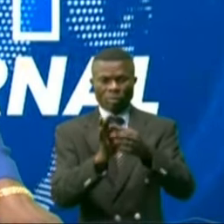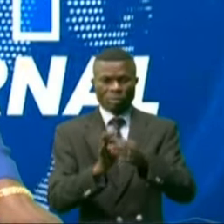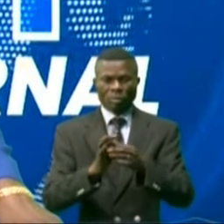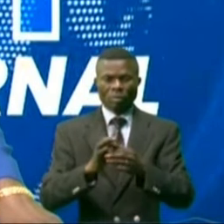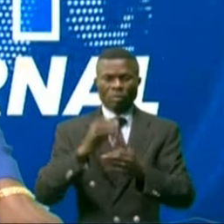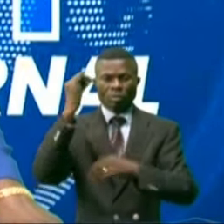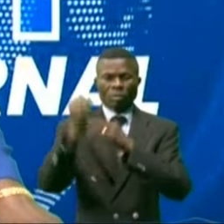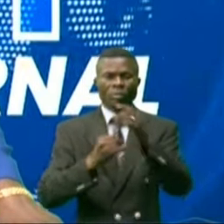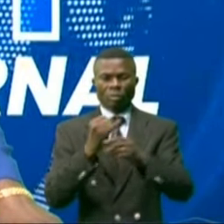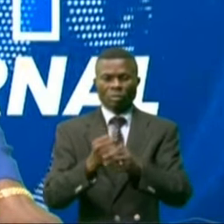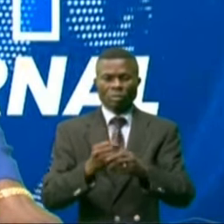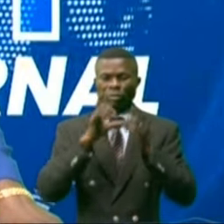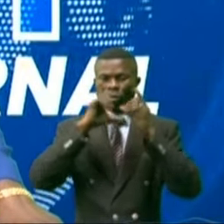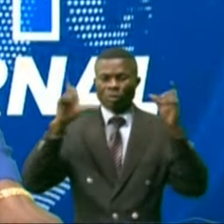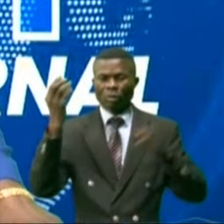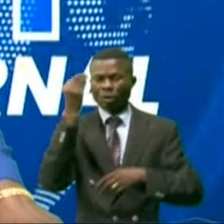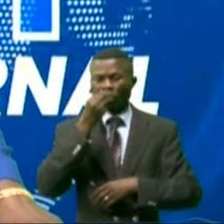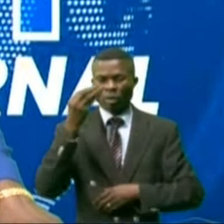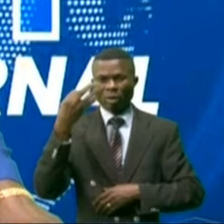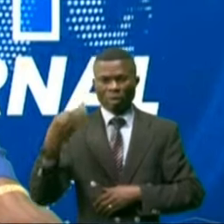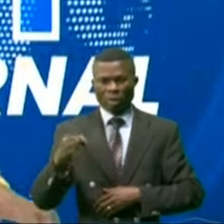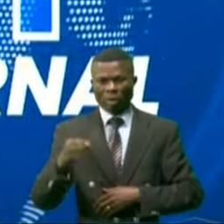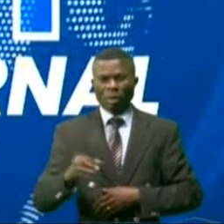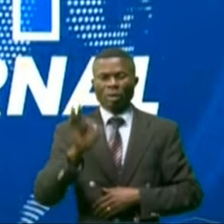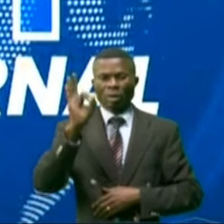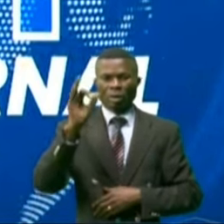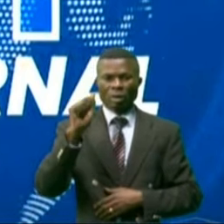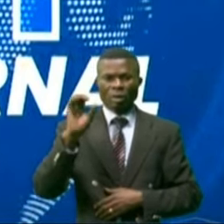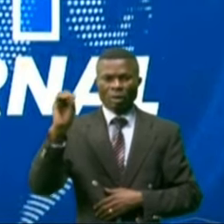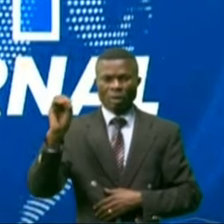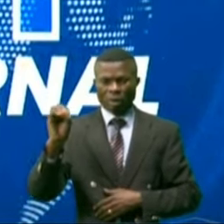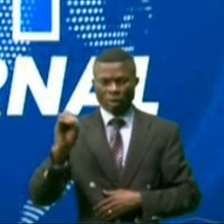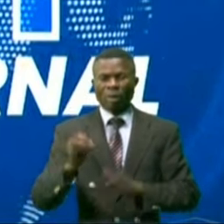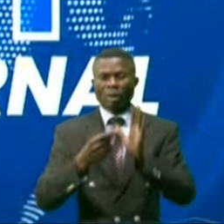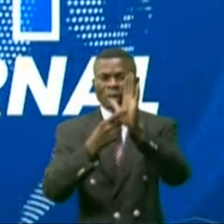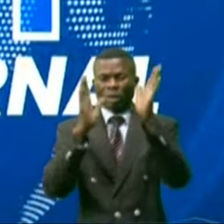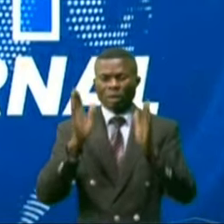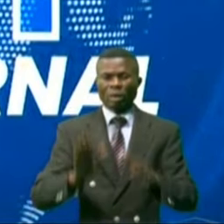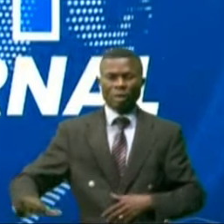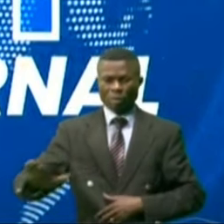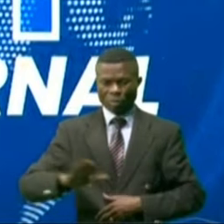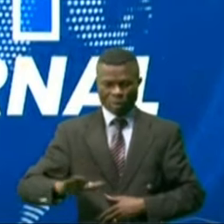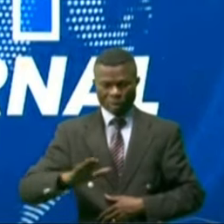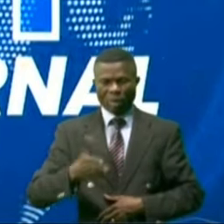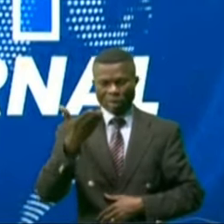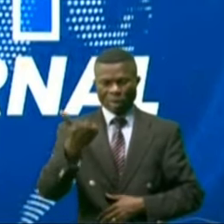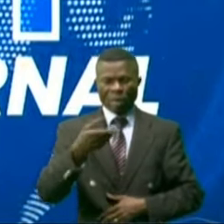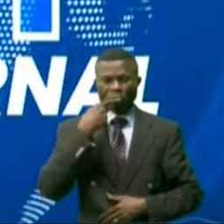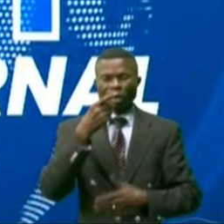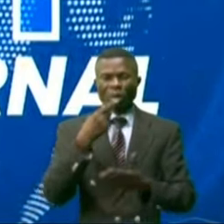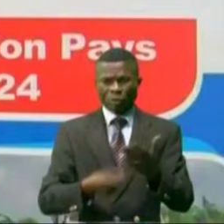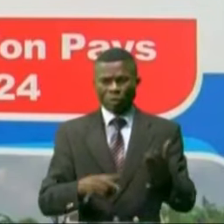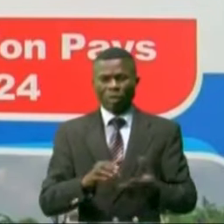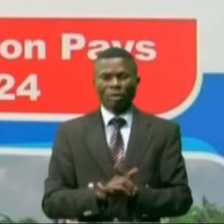internationale et francophonie et la FAO par son représentant pays, Suzy Ngoy et Tony Djuma.